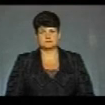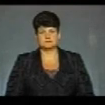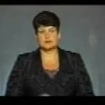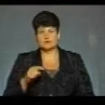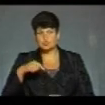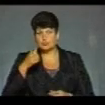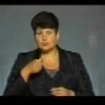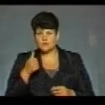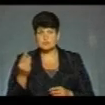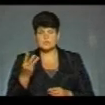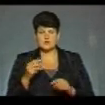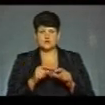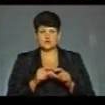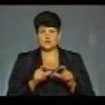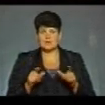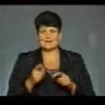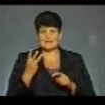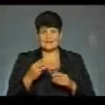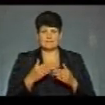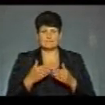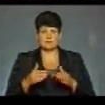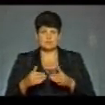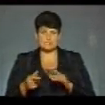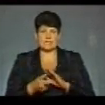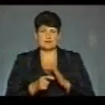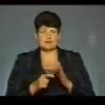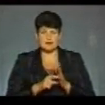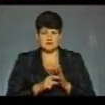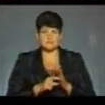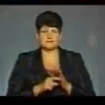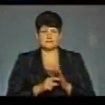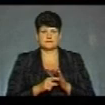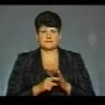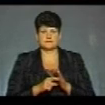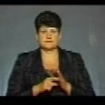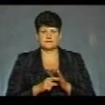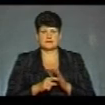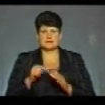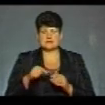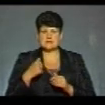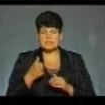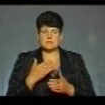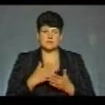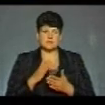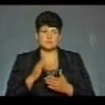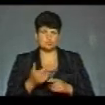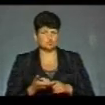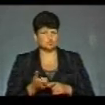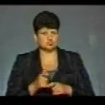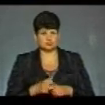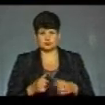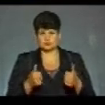Цьогоріч в третій школі 3 випускних класи. Ірина Бобровська – учениця 11-го А-класу. Цей рік має бути дуже